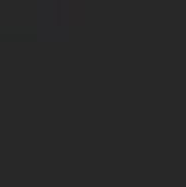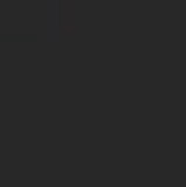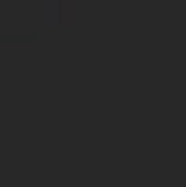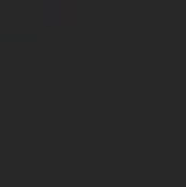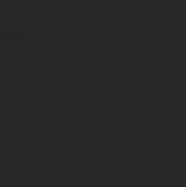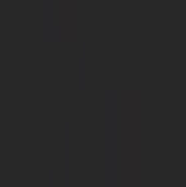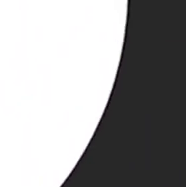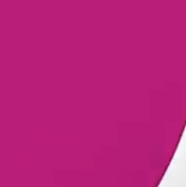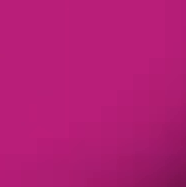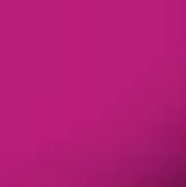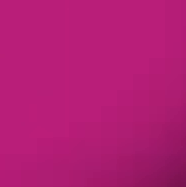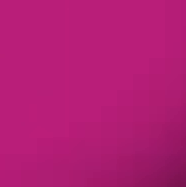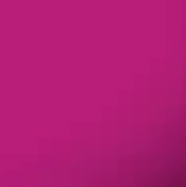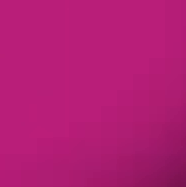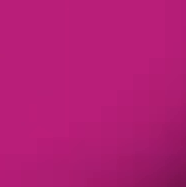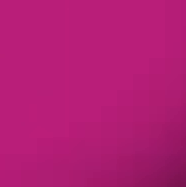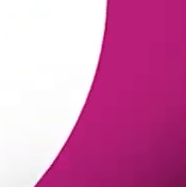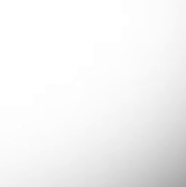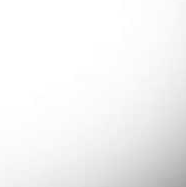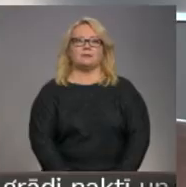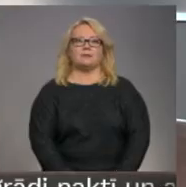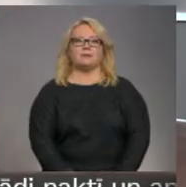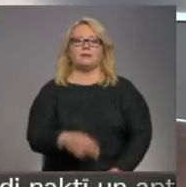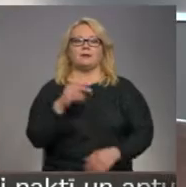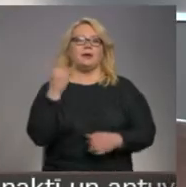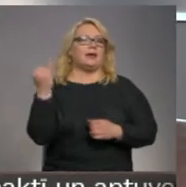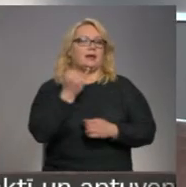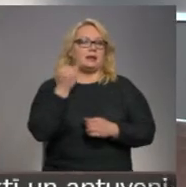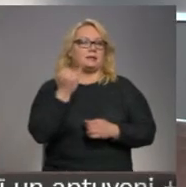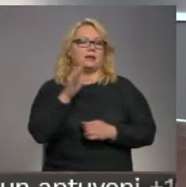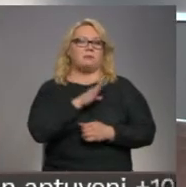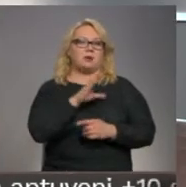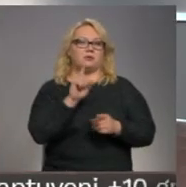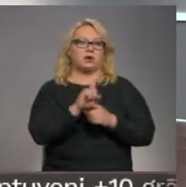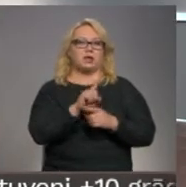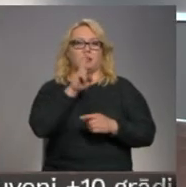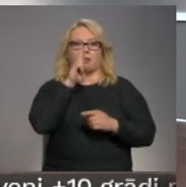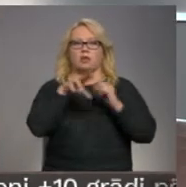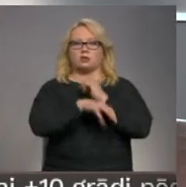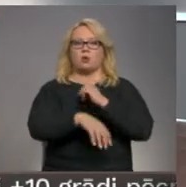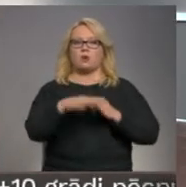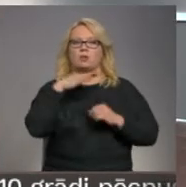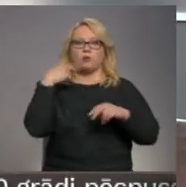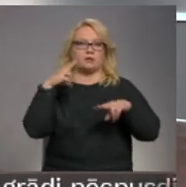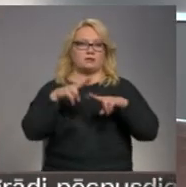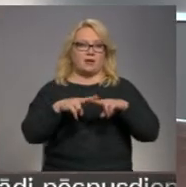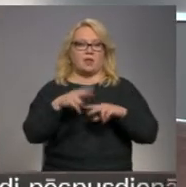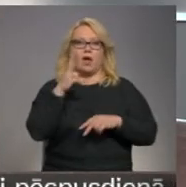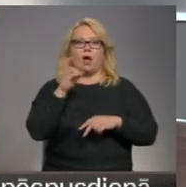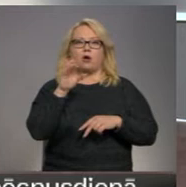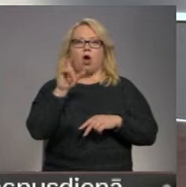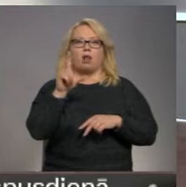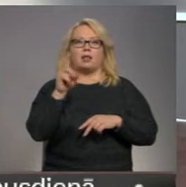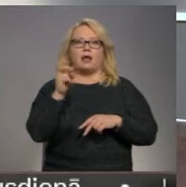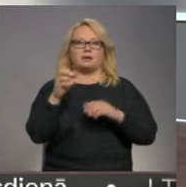Re, viss ēters ir te! Interesanti ir bijusi nedēļas nogala daudzviet. Kolkas lībieši